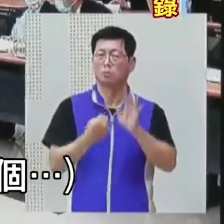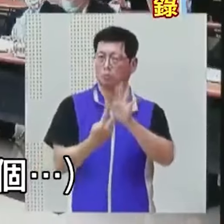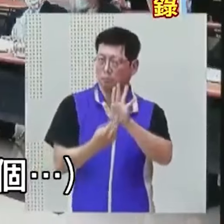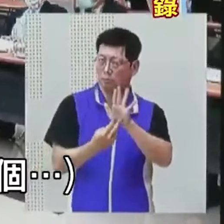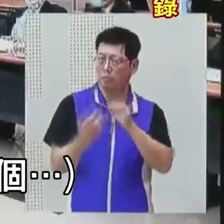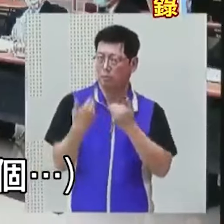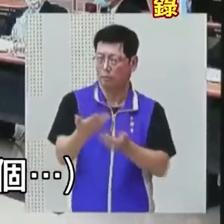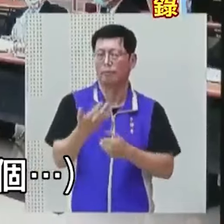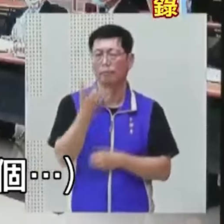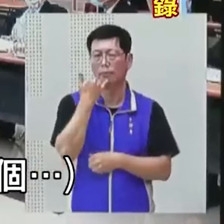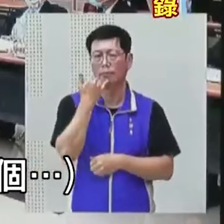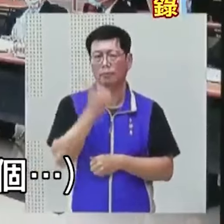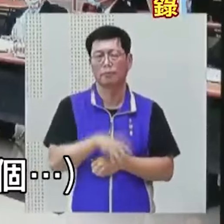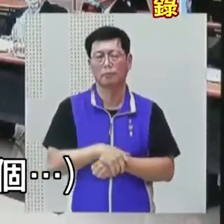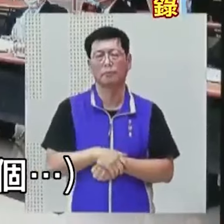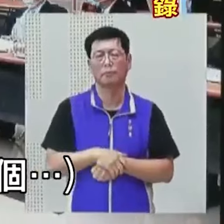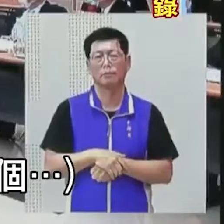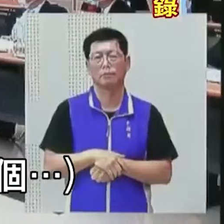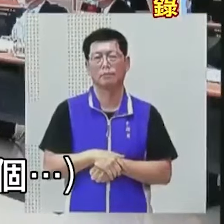的，